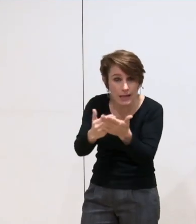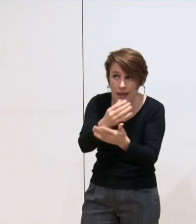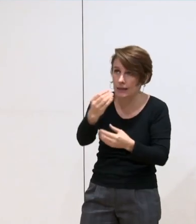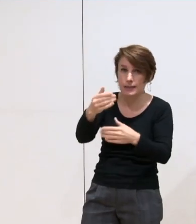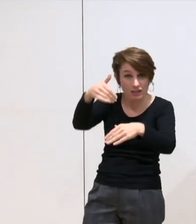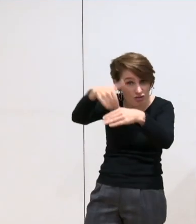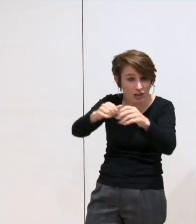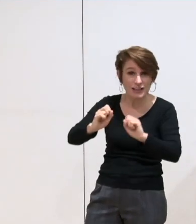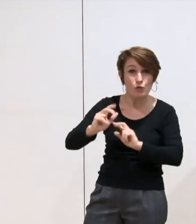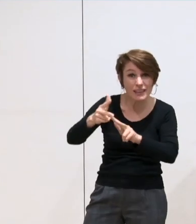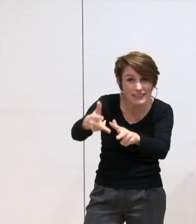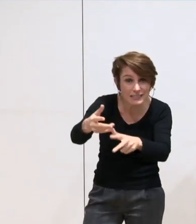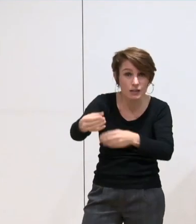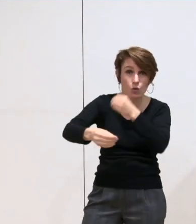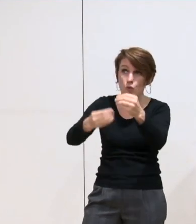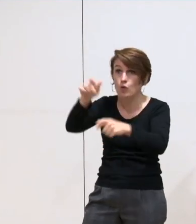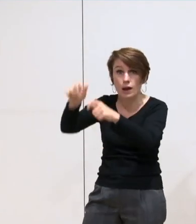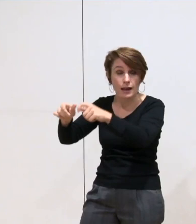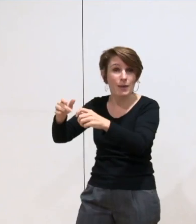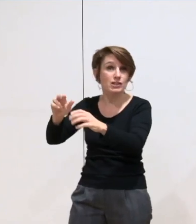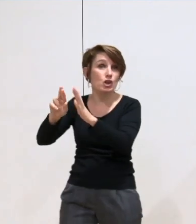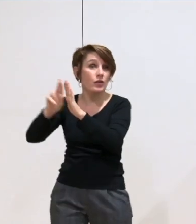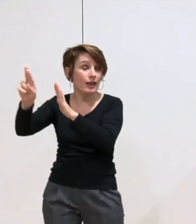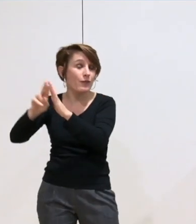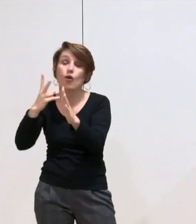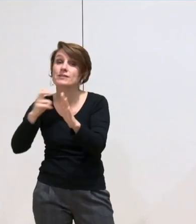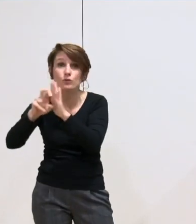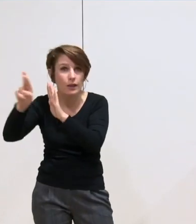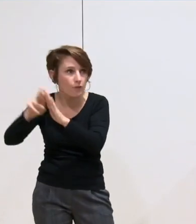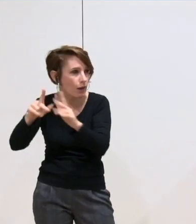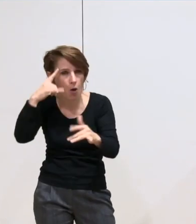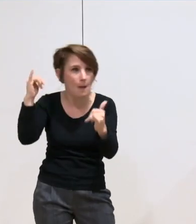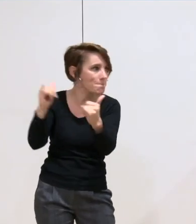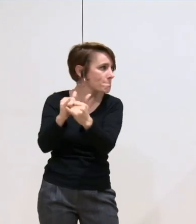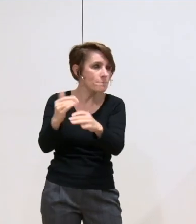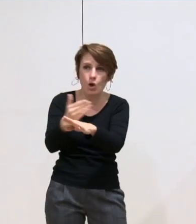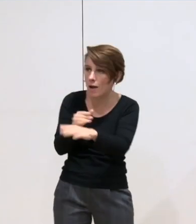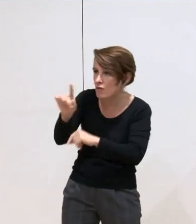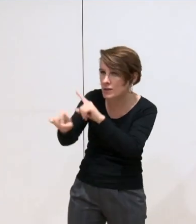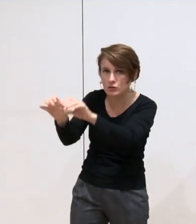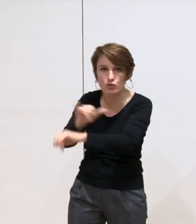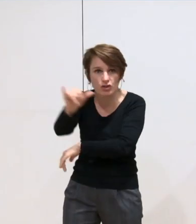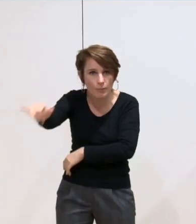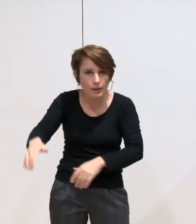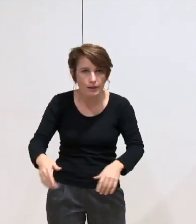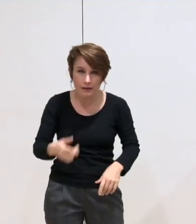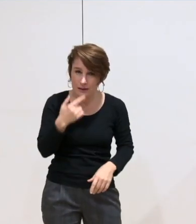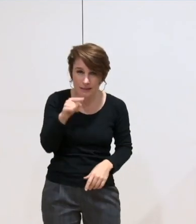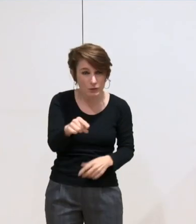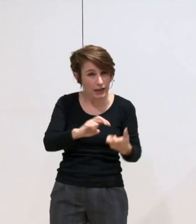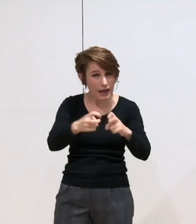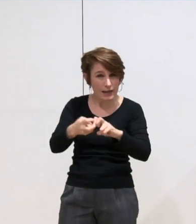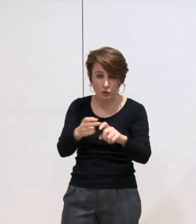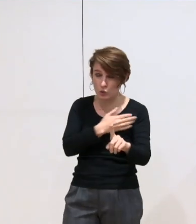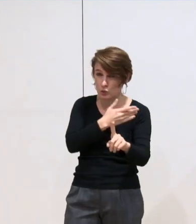ou experts n'ont eu leur mot à dire. Comment pouvez-vous anéantir ainsi une structure qui, depuis 5 ans, n'a eu de cesse de